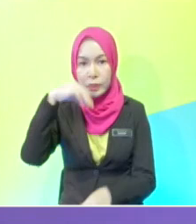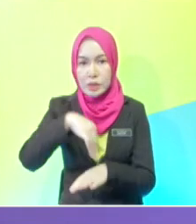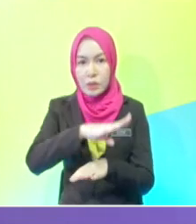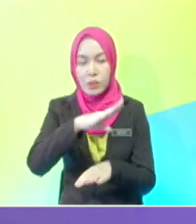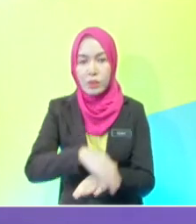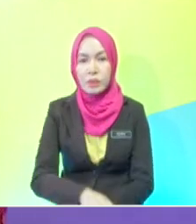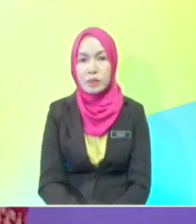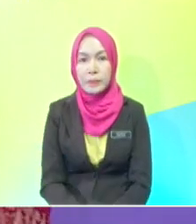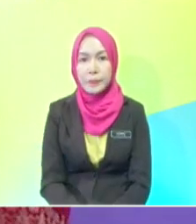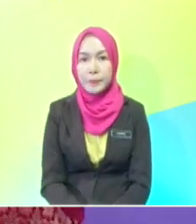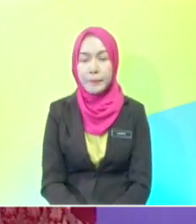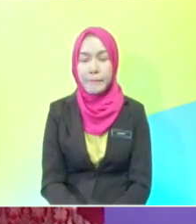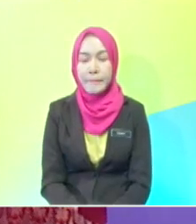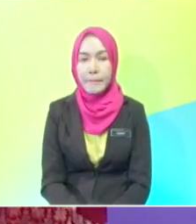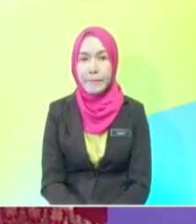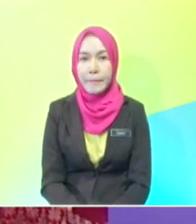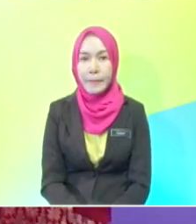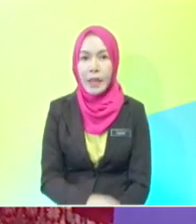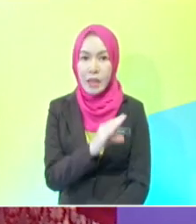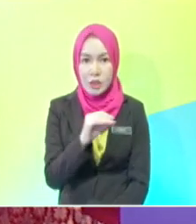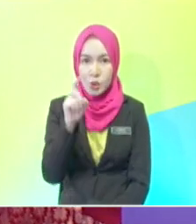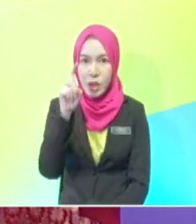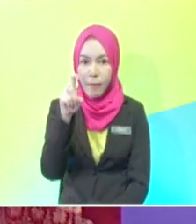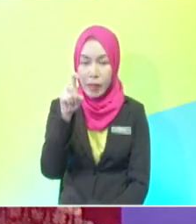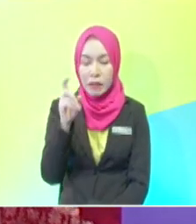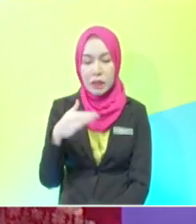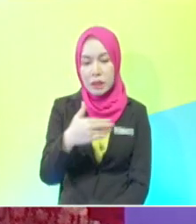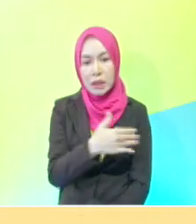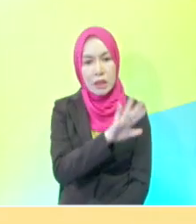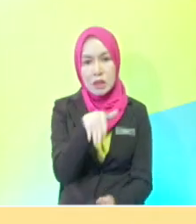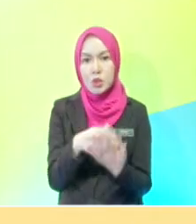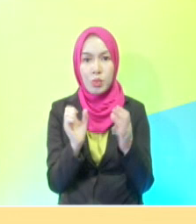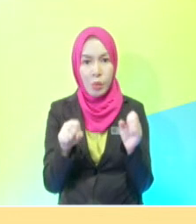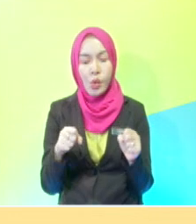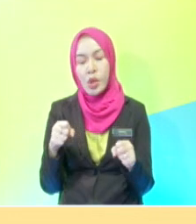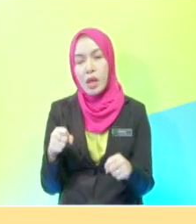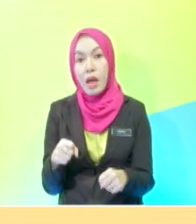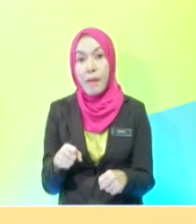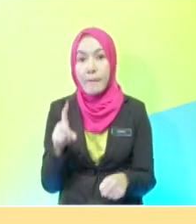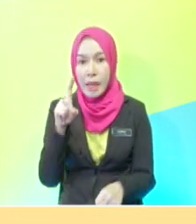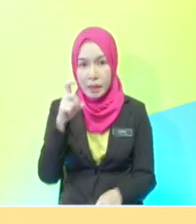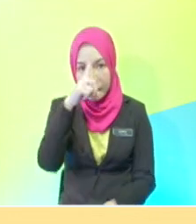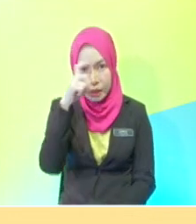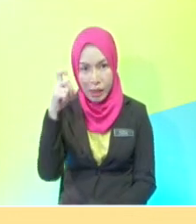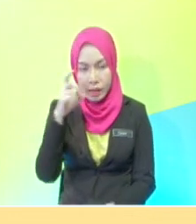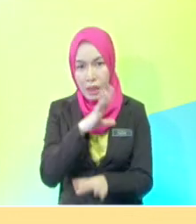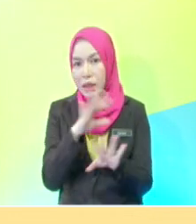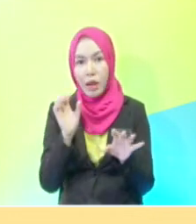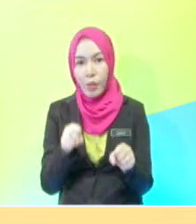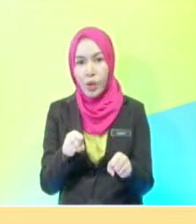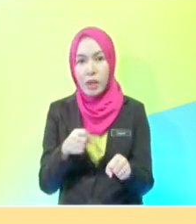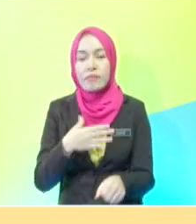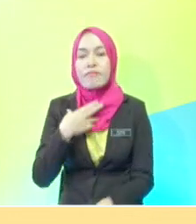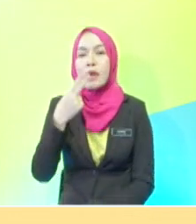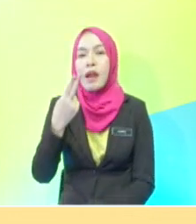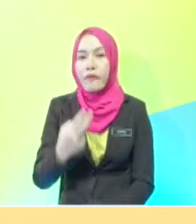ikan ataupun kehidupan akuatik mati jadi kaidah bioteknologi yang kita boleh gunakan adalah Bayu